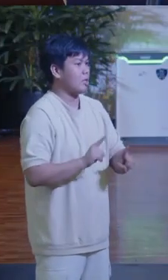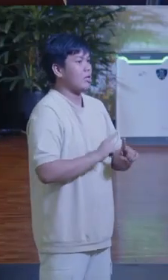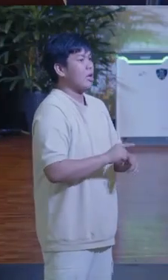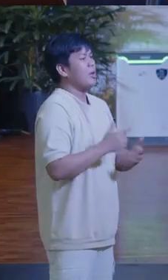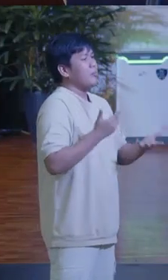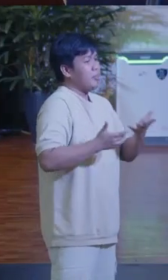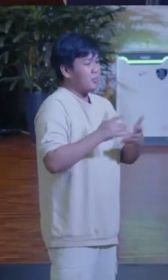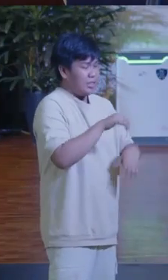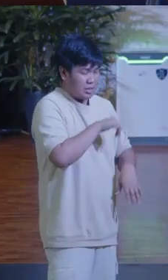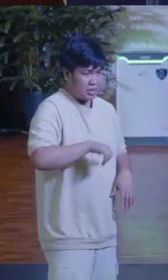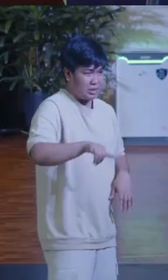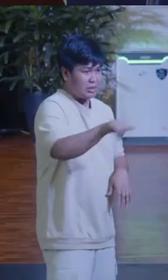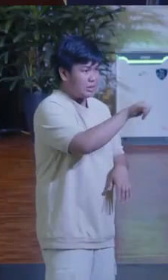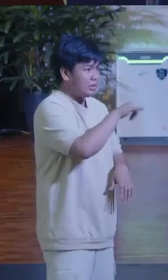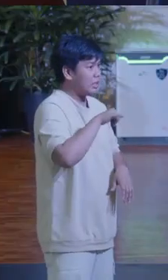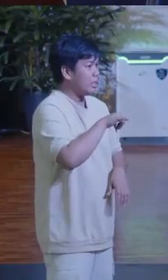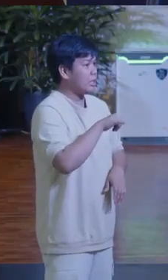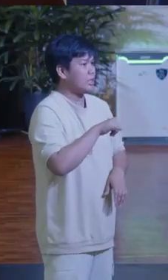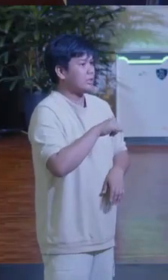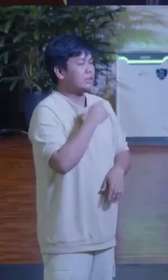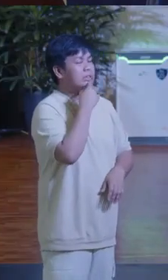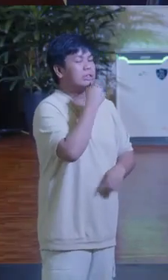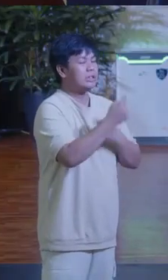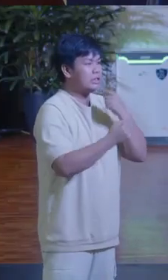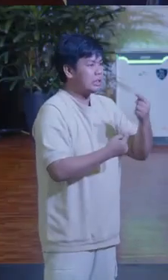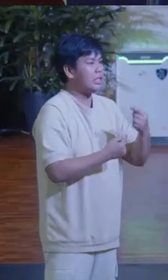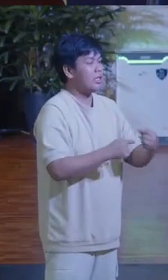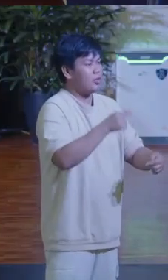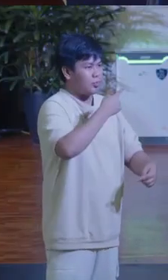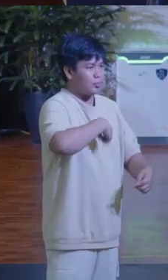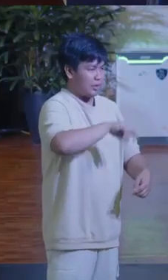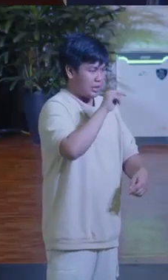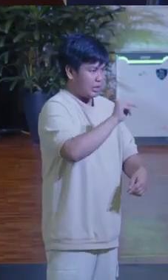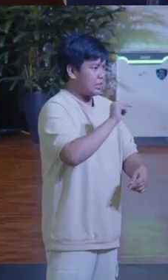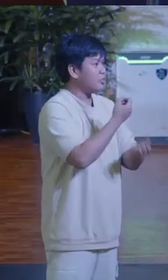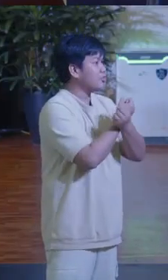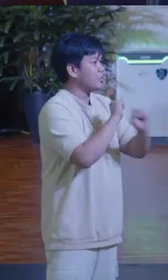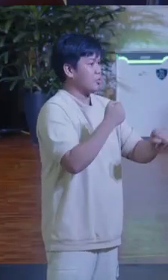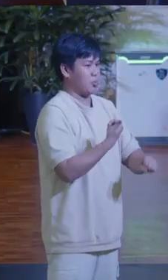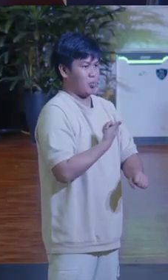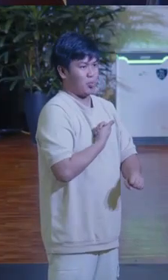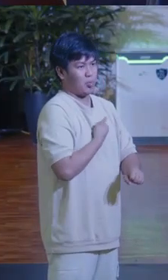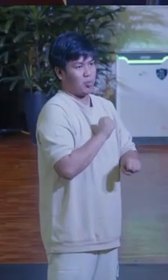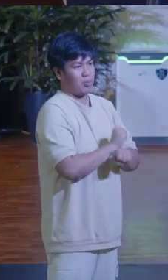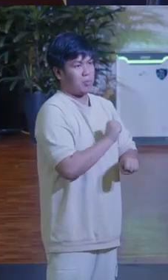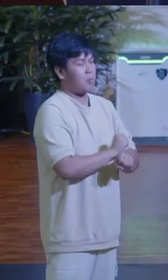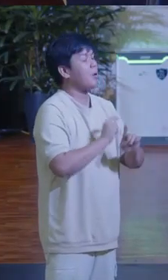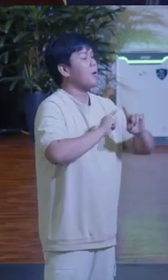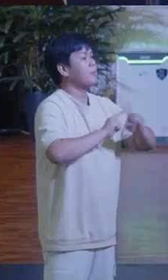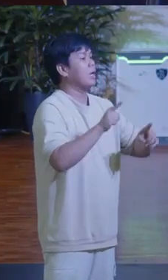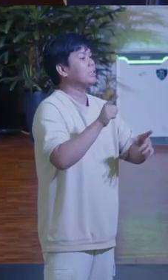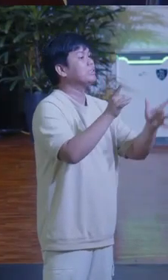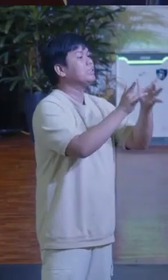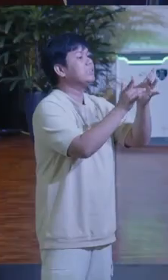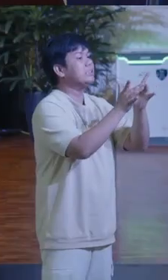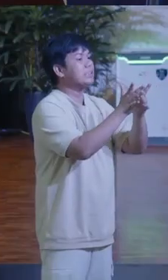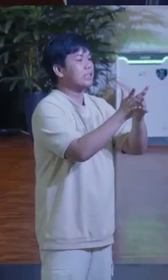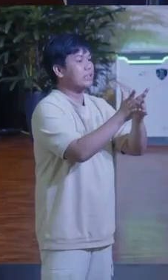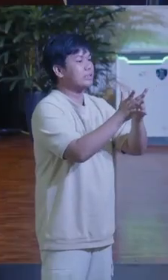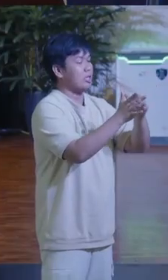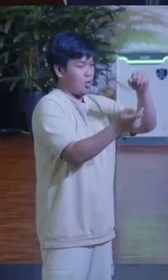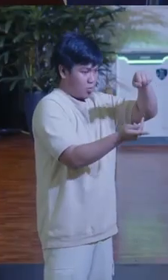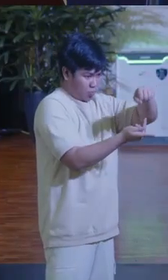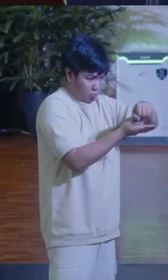salvation by human achievement. Ngunit ang tunay na relihiyon ayon sa